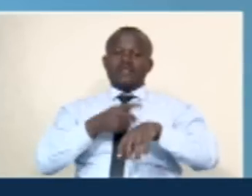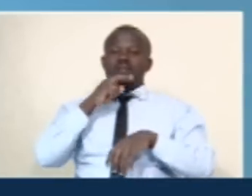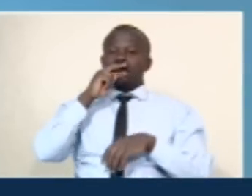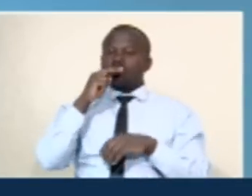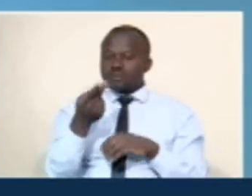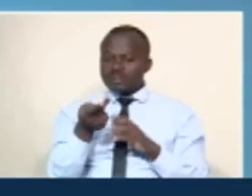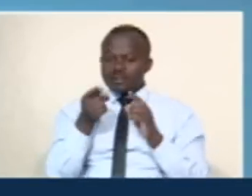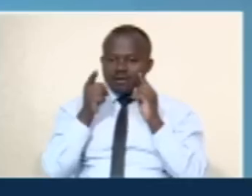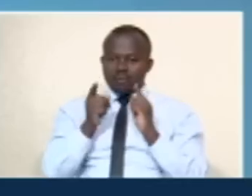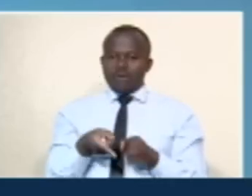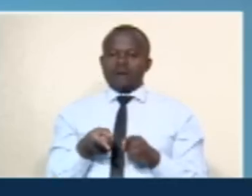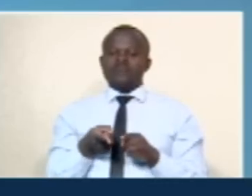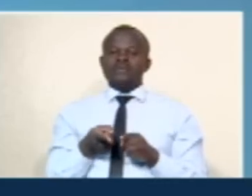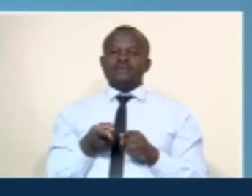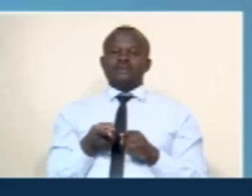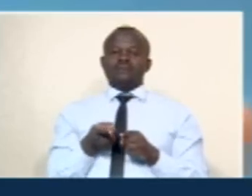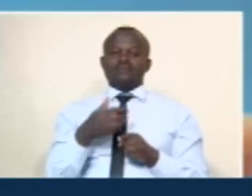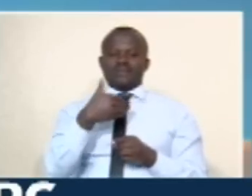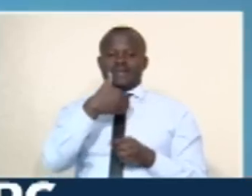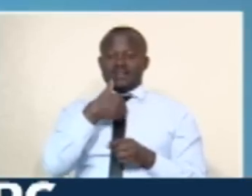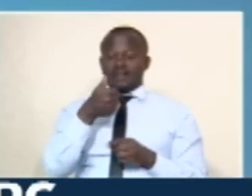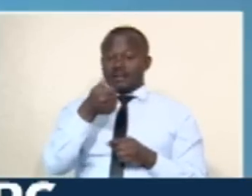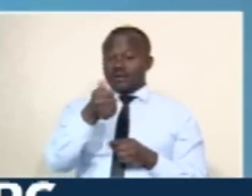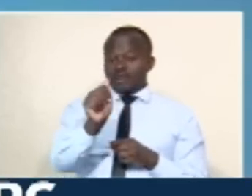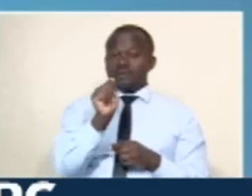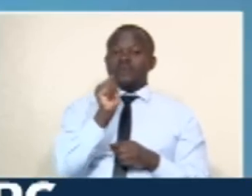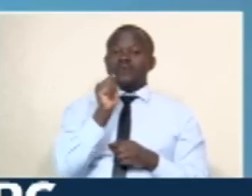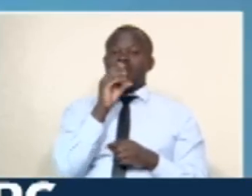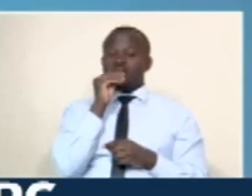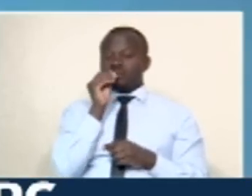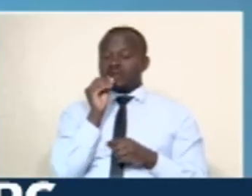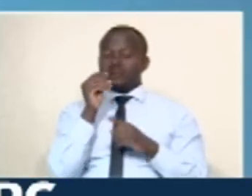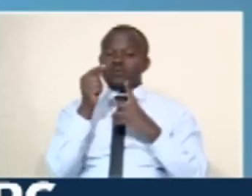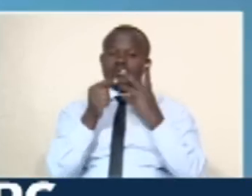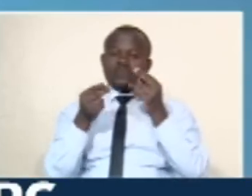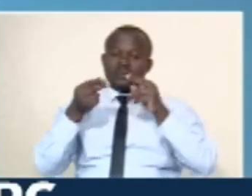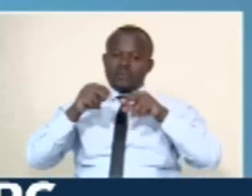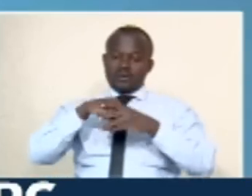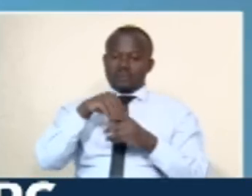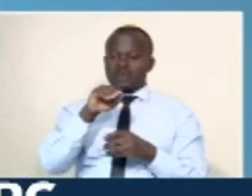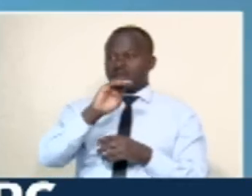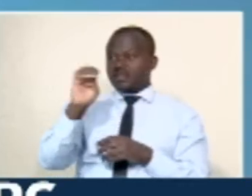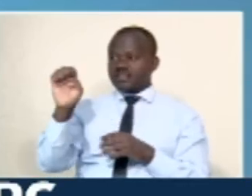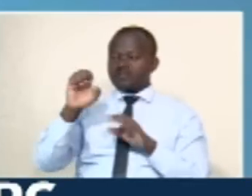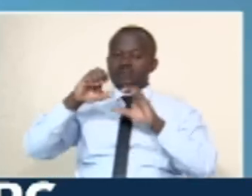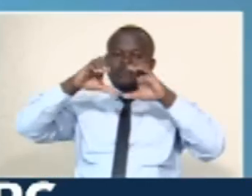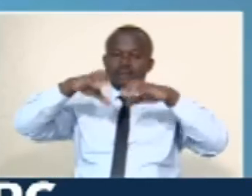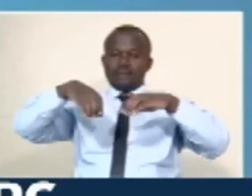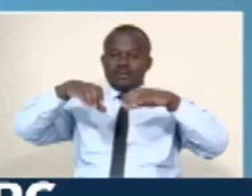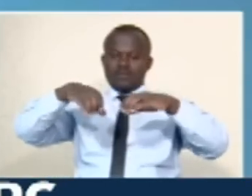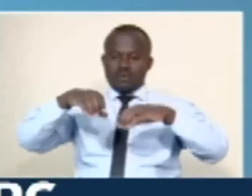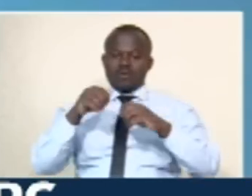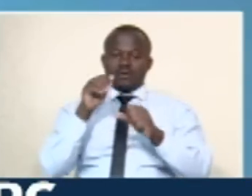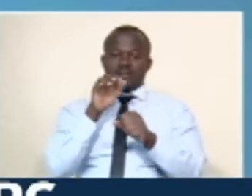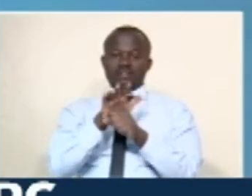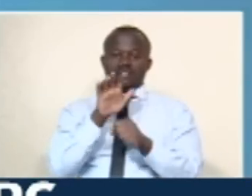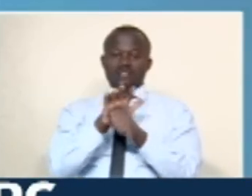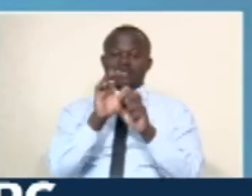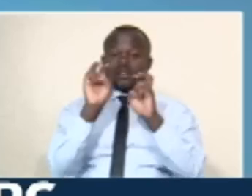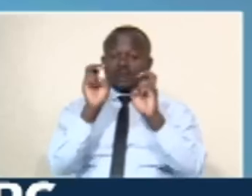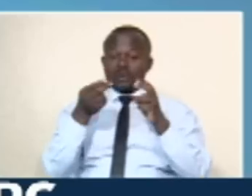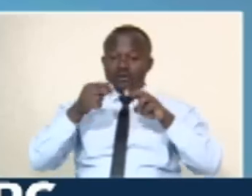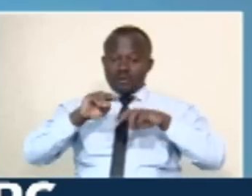kirageze, igira kivuga kuri ibyo bibera mu burasirazuba bw'igihugu cya Congo, cyane cyane ko